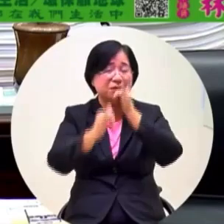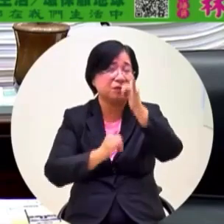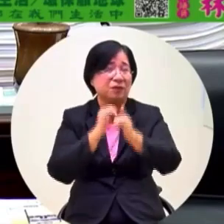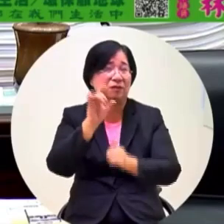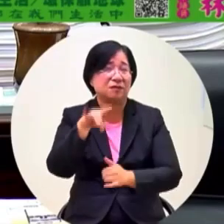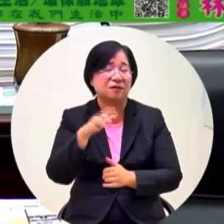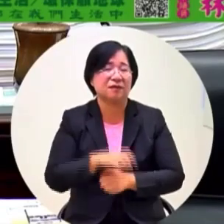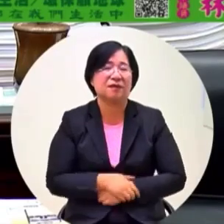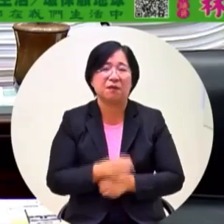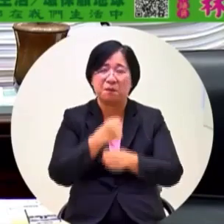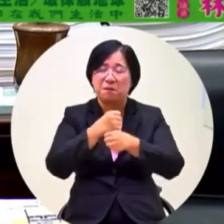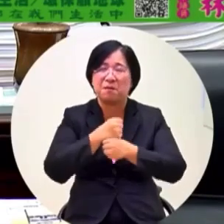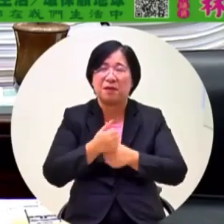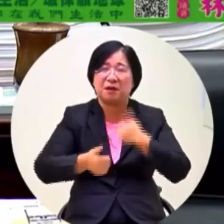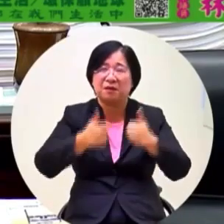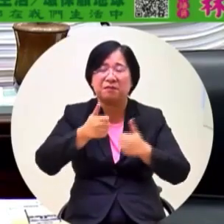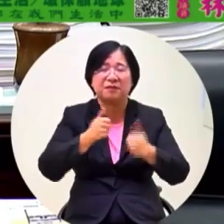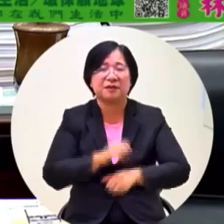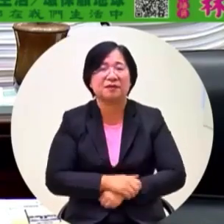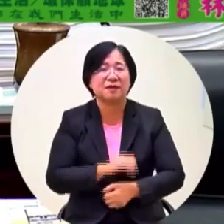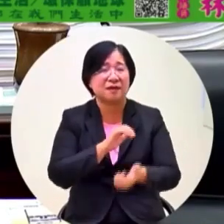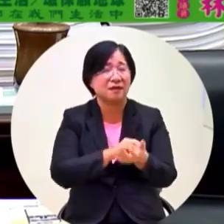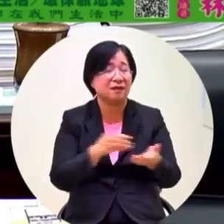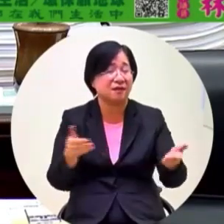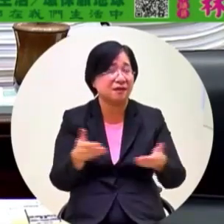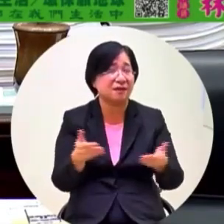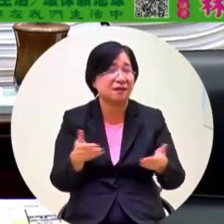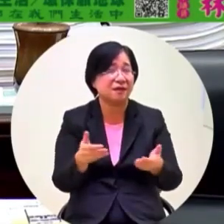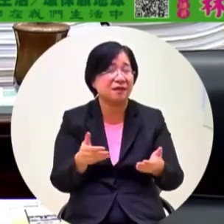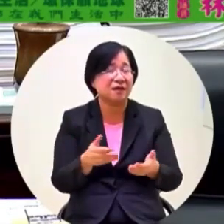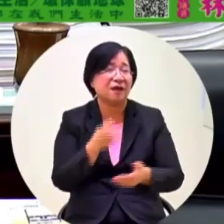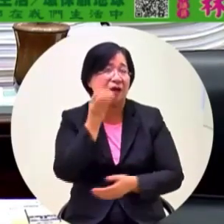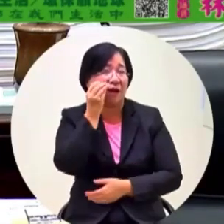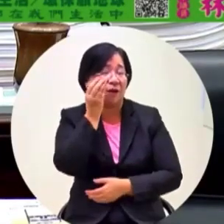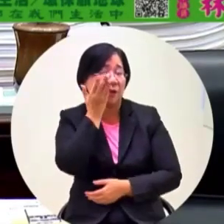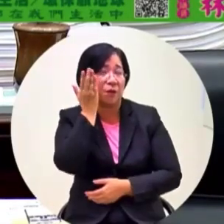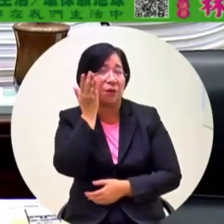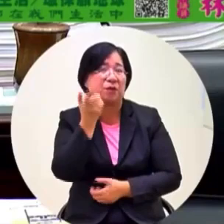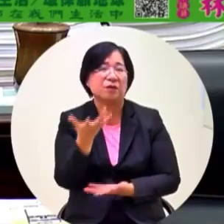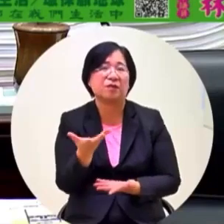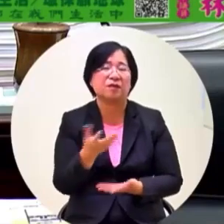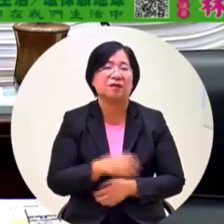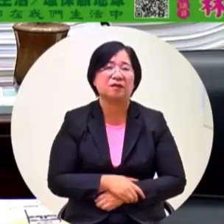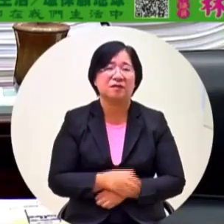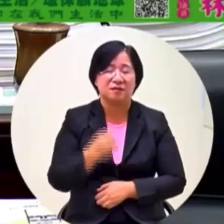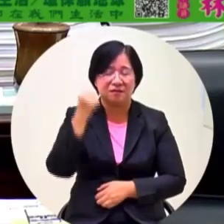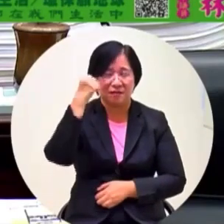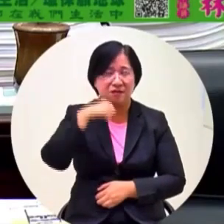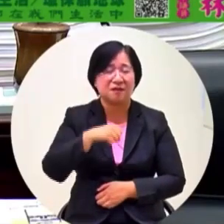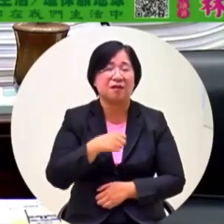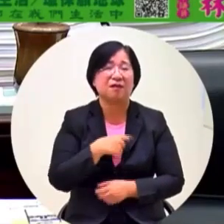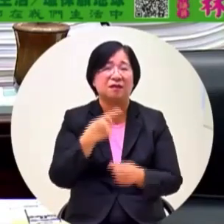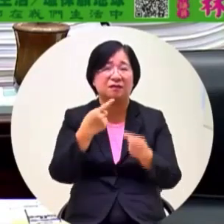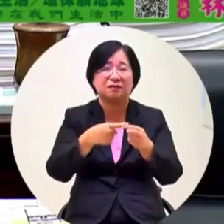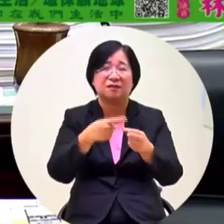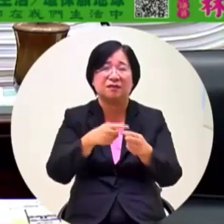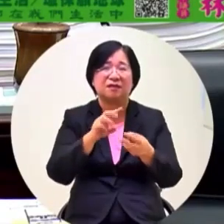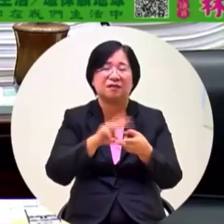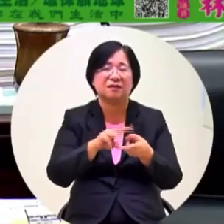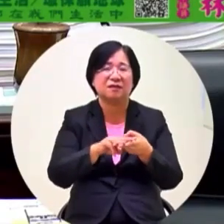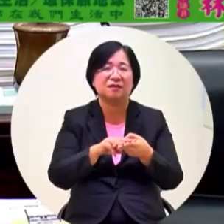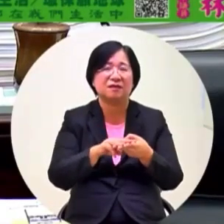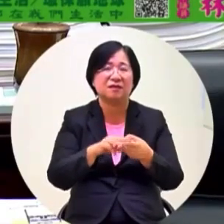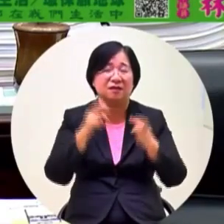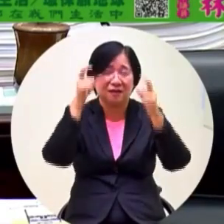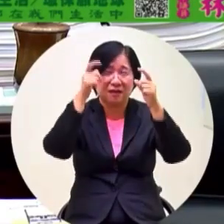的医疗观光，最可笑的就是早稻田啊，你要高雄分校啊，你到